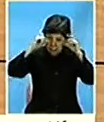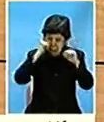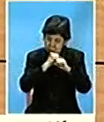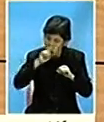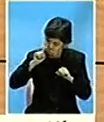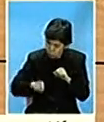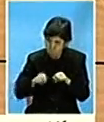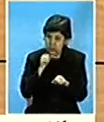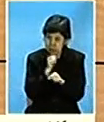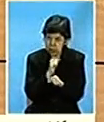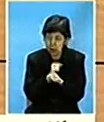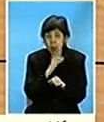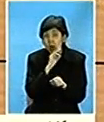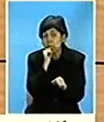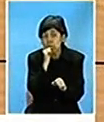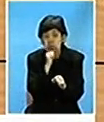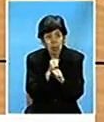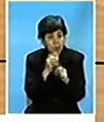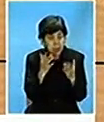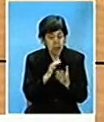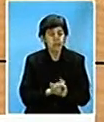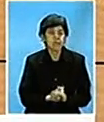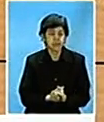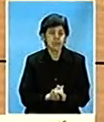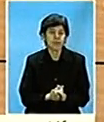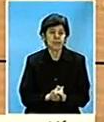างถ้าไม่สร้างนะครับ